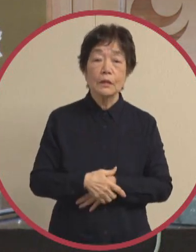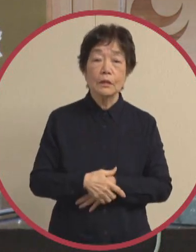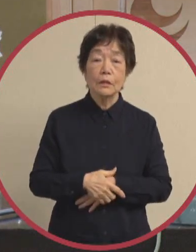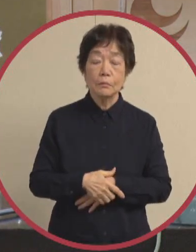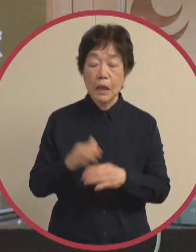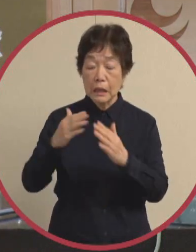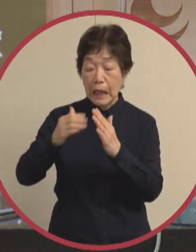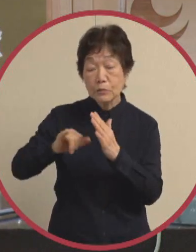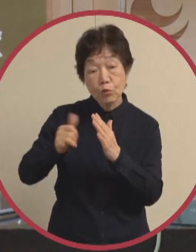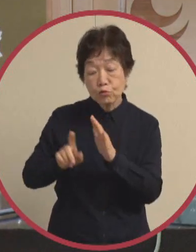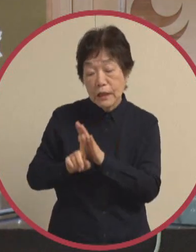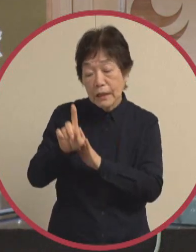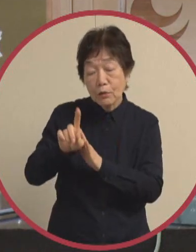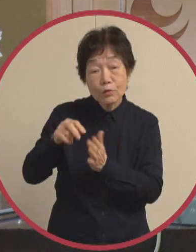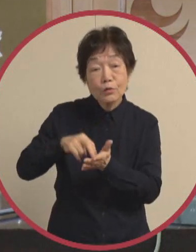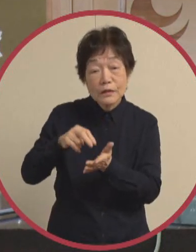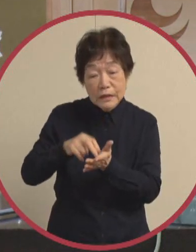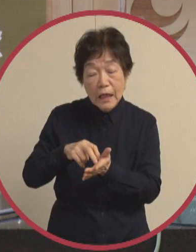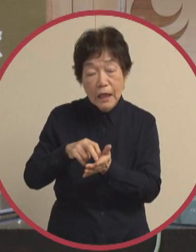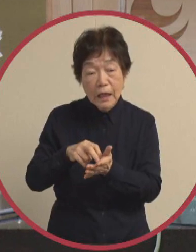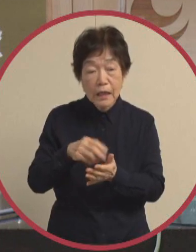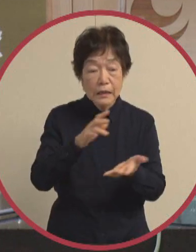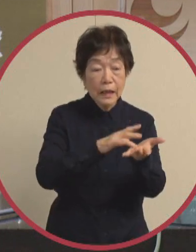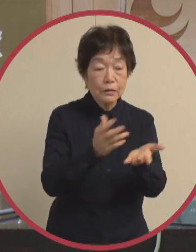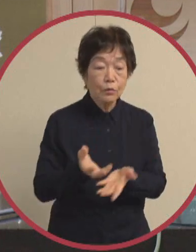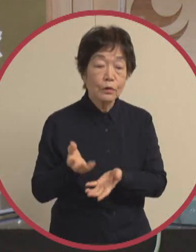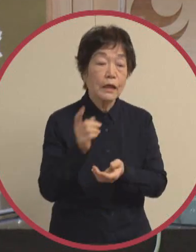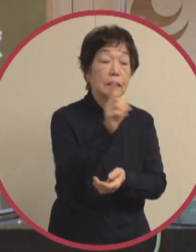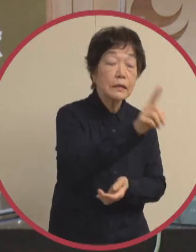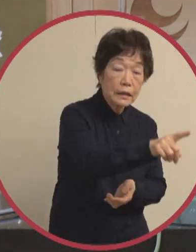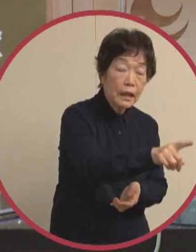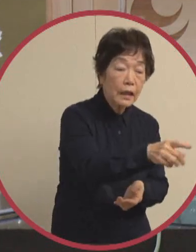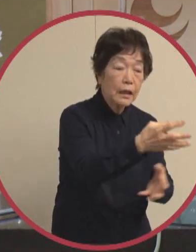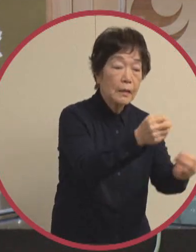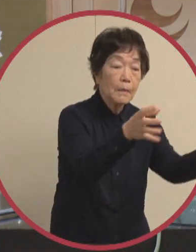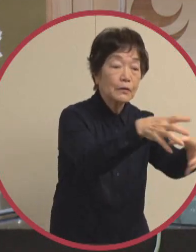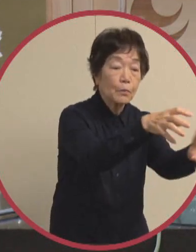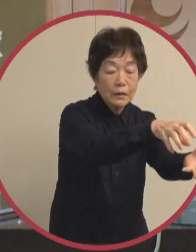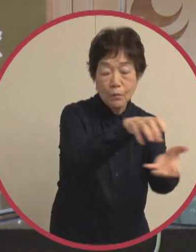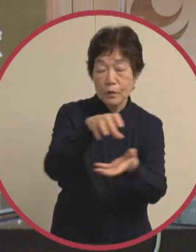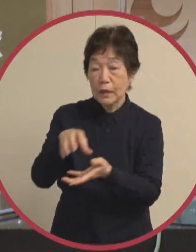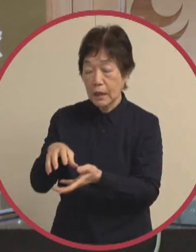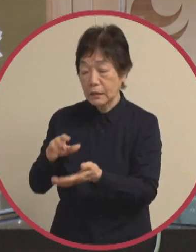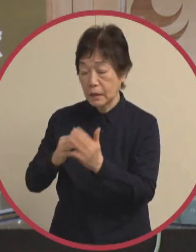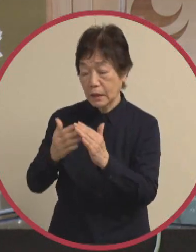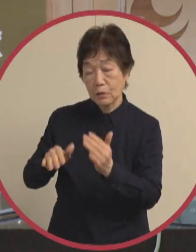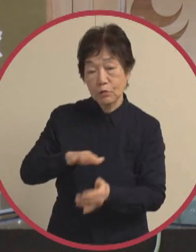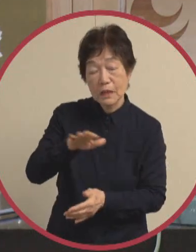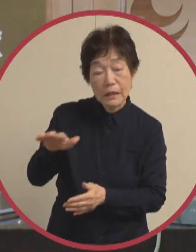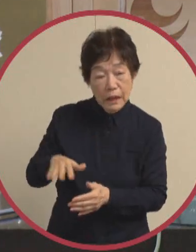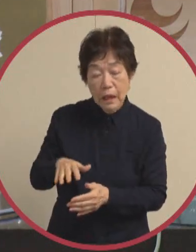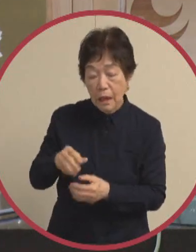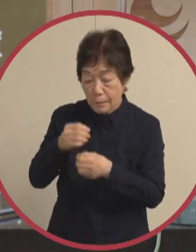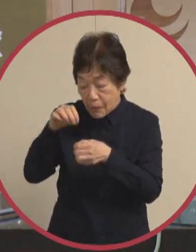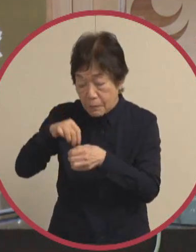そのご家族代表で薬局に行かれて何本か持ち帰られると、で家族みんなが検体を取って、あ